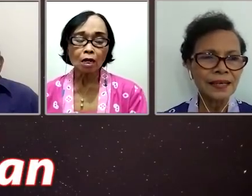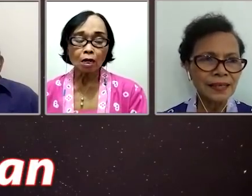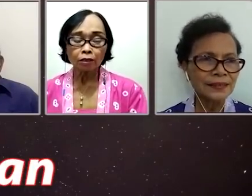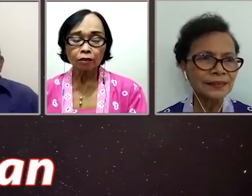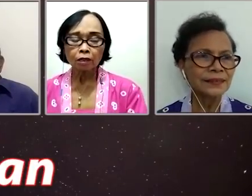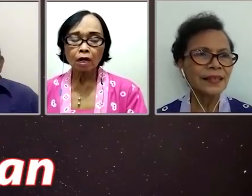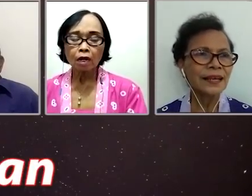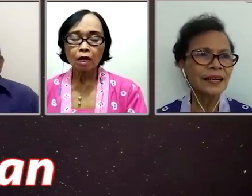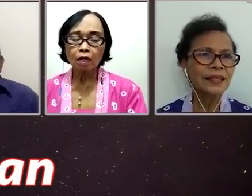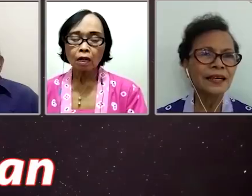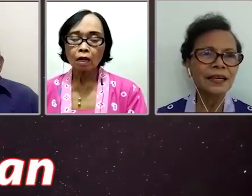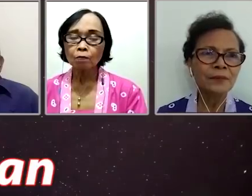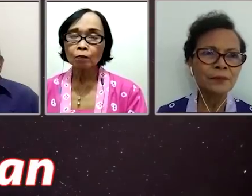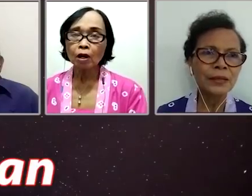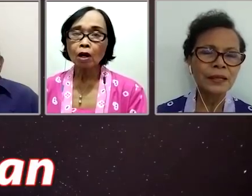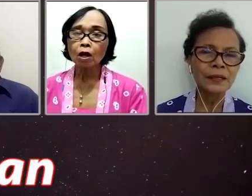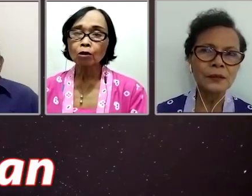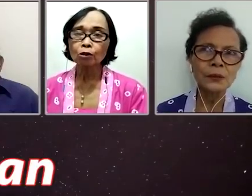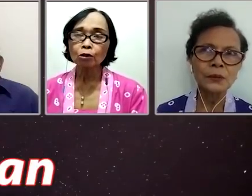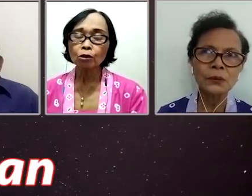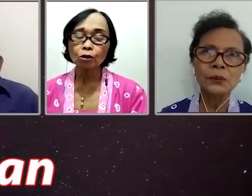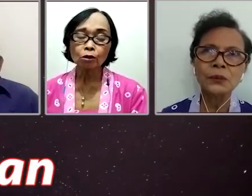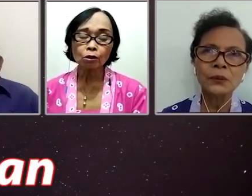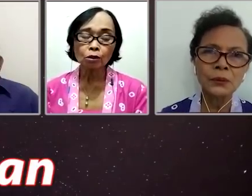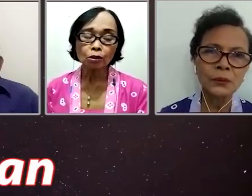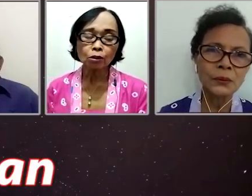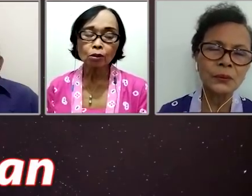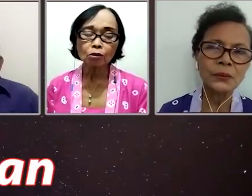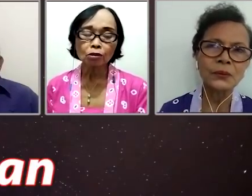hidup memerlukan